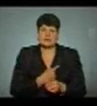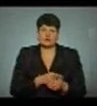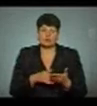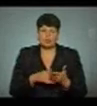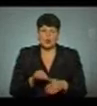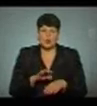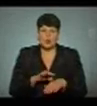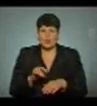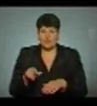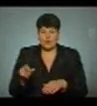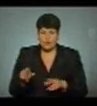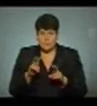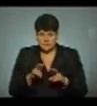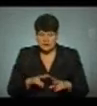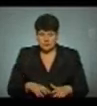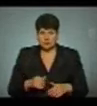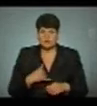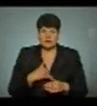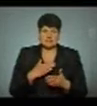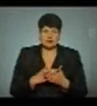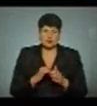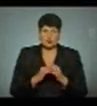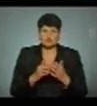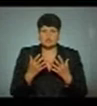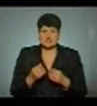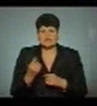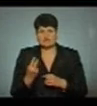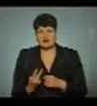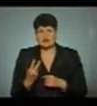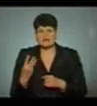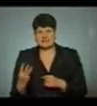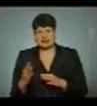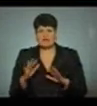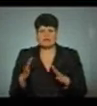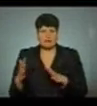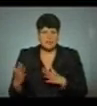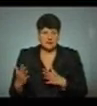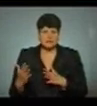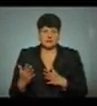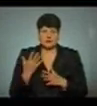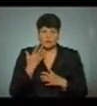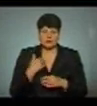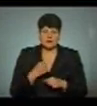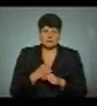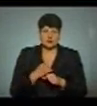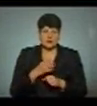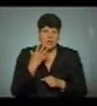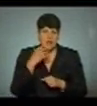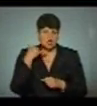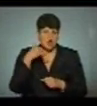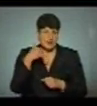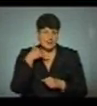хворим, обстежуємо. У нас є кожного дня по 2-3 випадки, коли у нас працює гаряча лінія, і